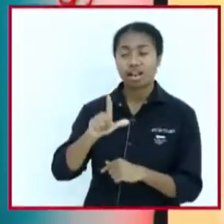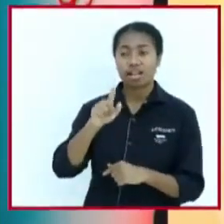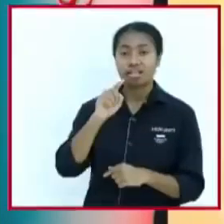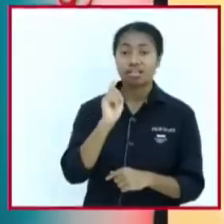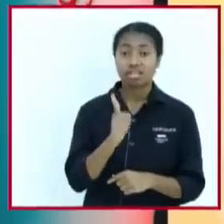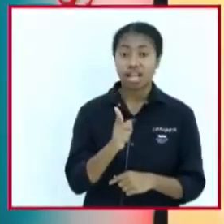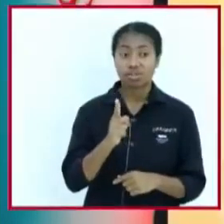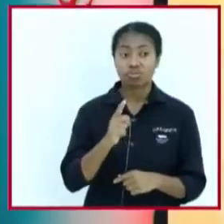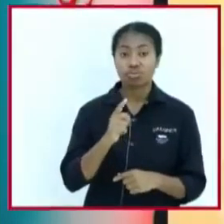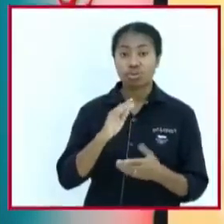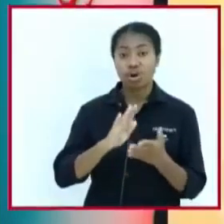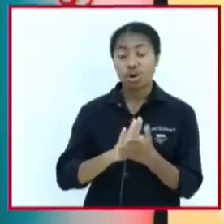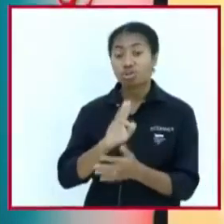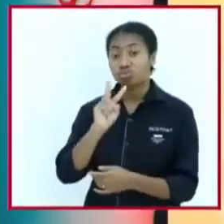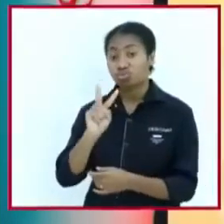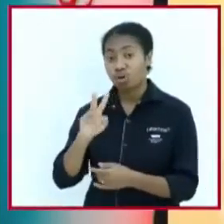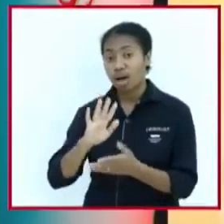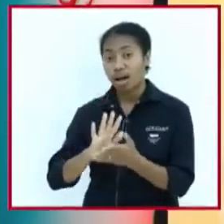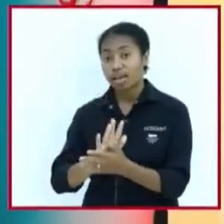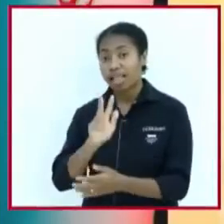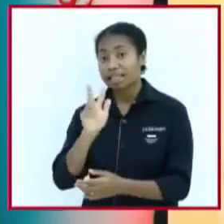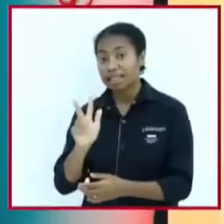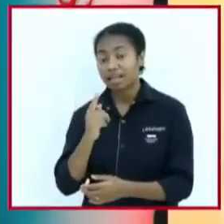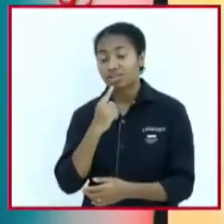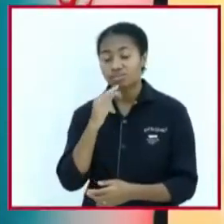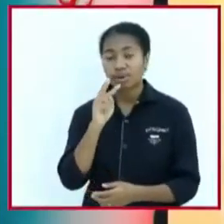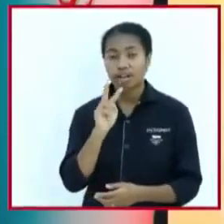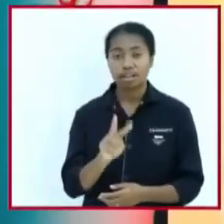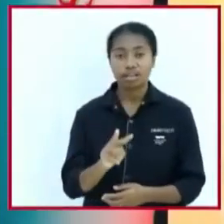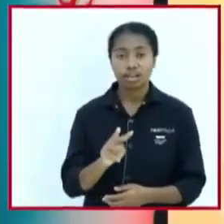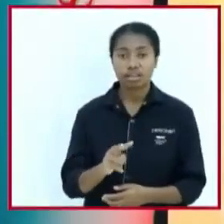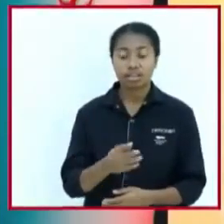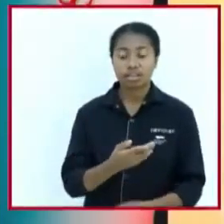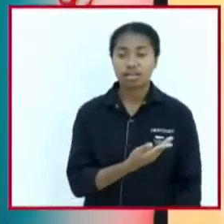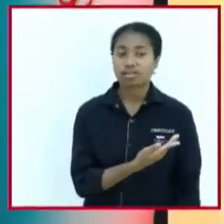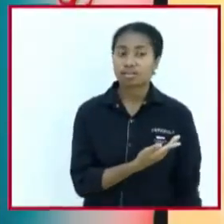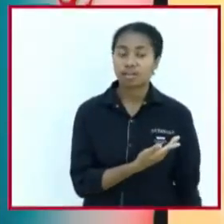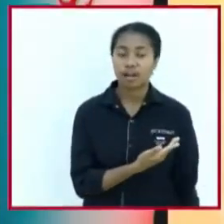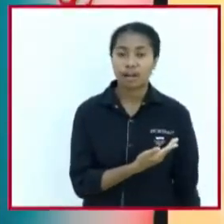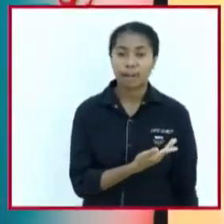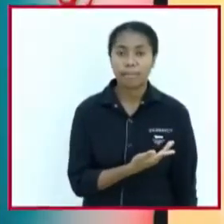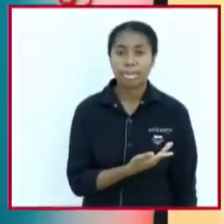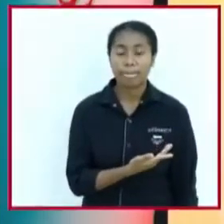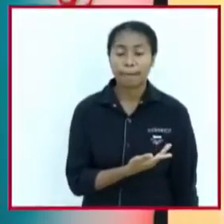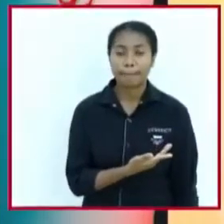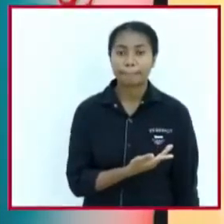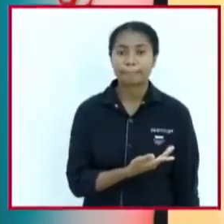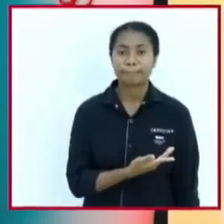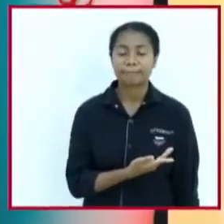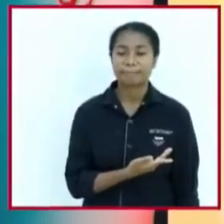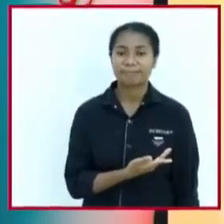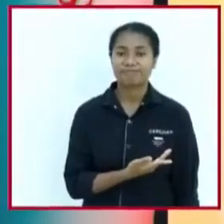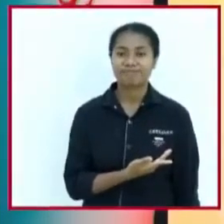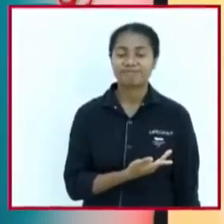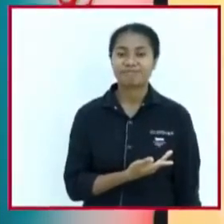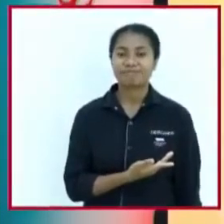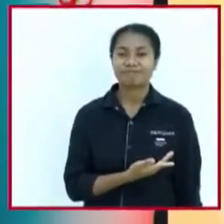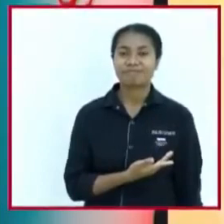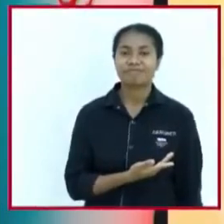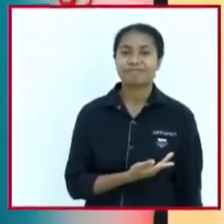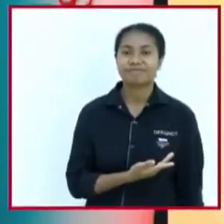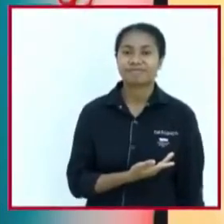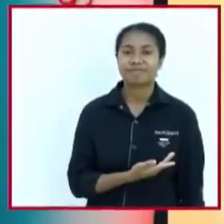kita harus lebih teliti lebih teliti kita memperhatikan apa yang telah kita dengar supaya kita jangan hanyut dibawa arus